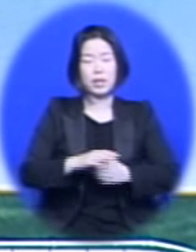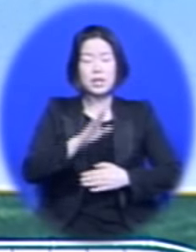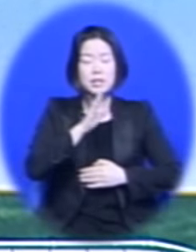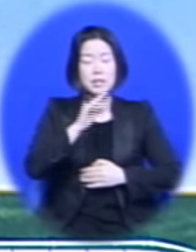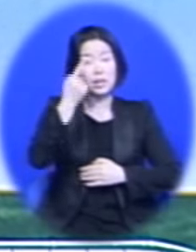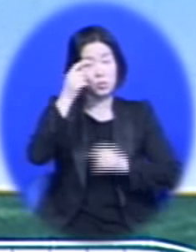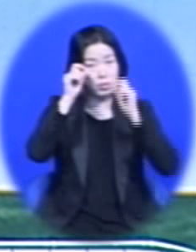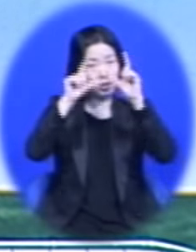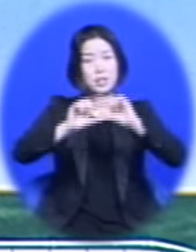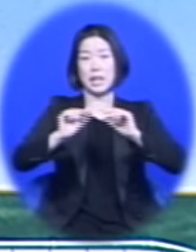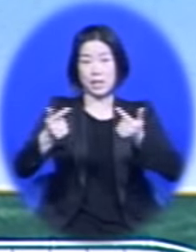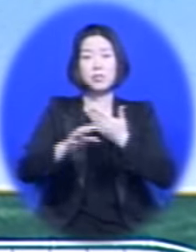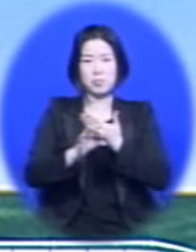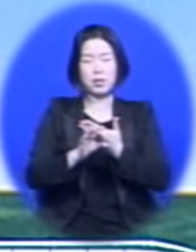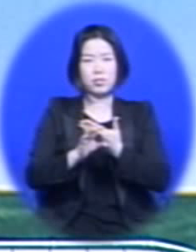눈이 뜨이지 않으면